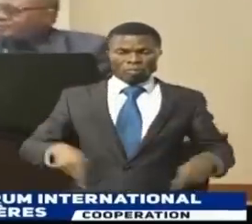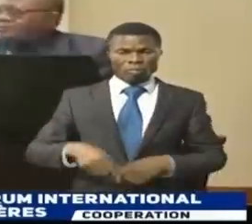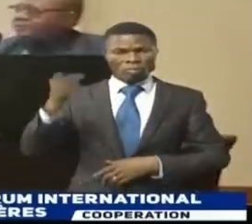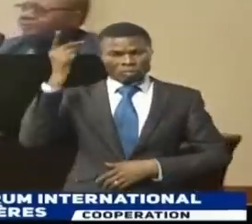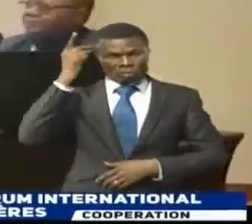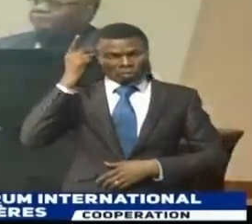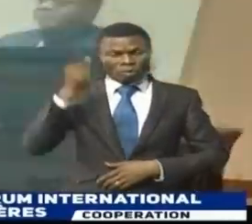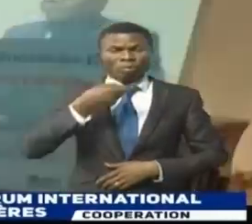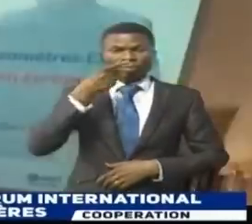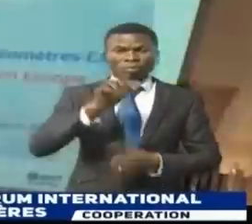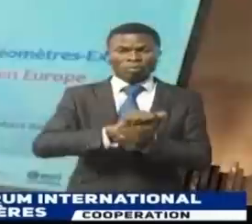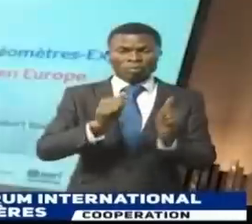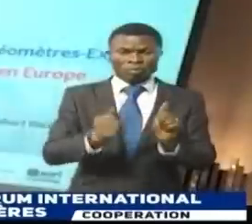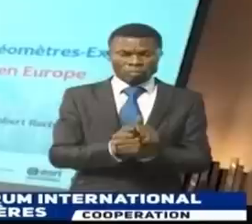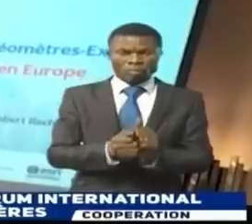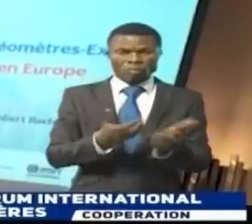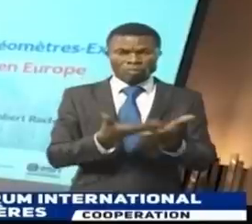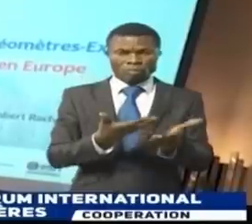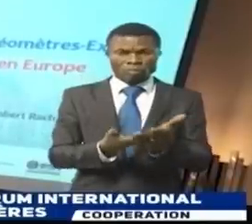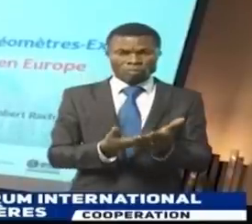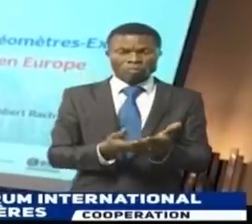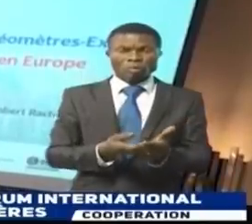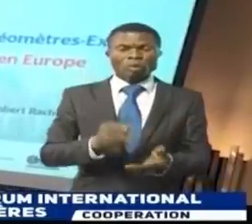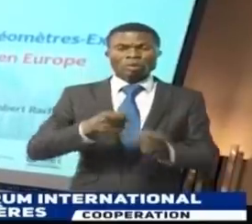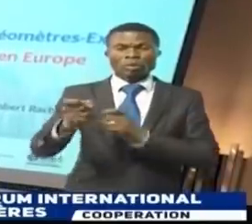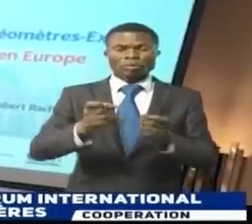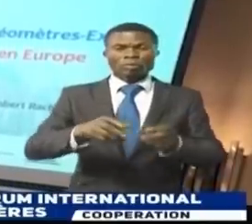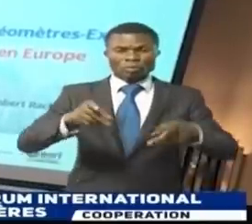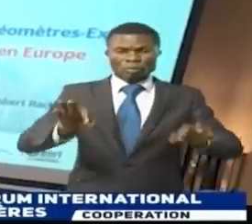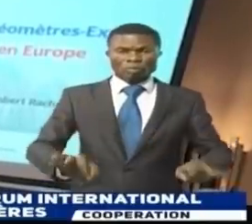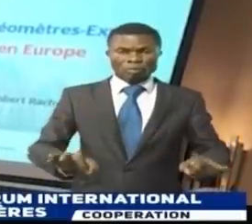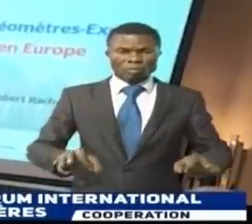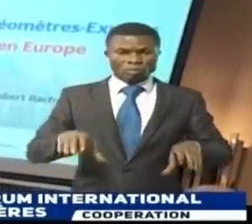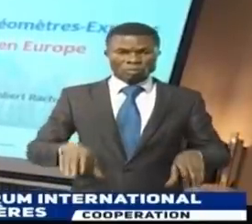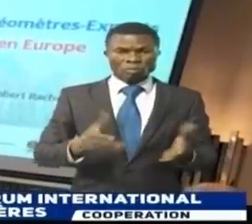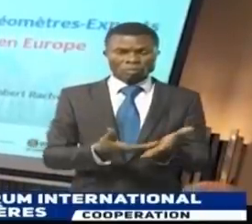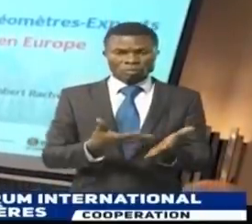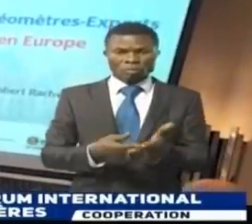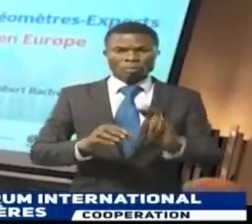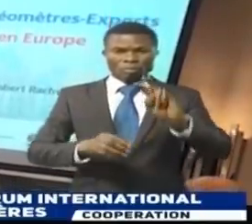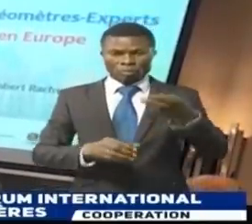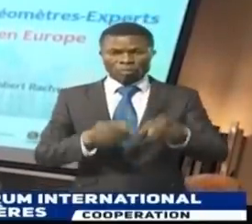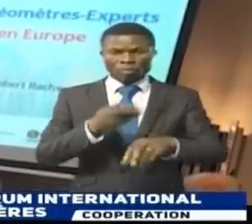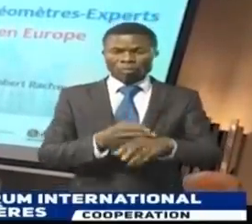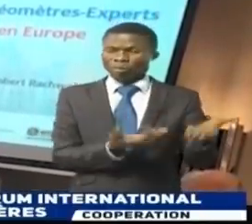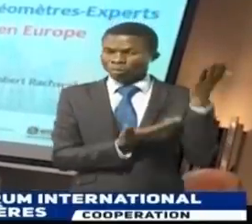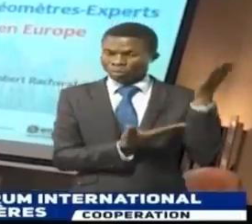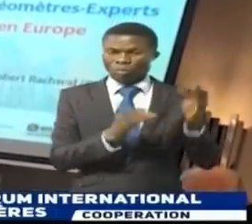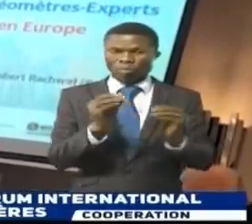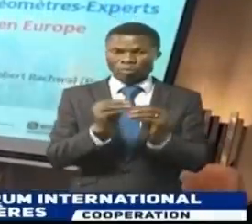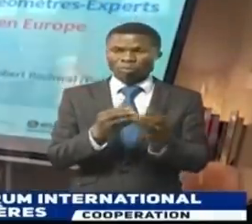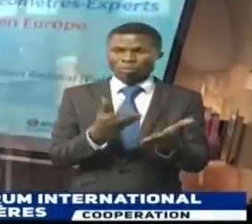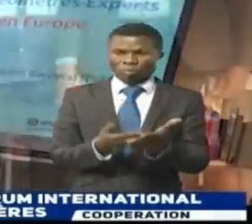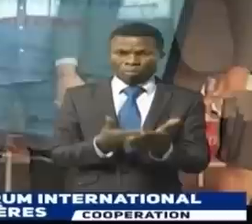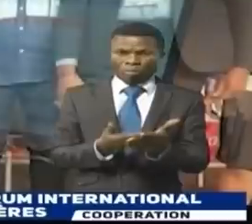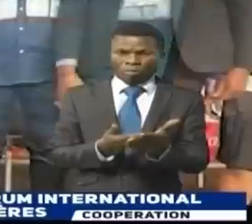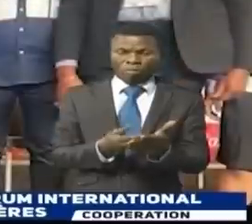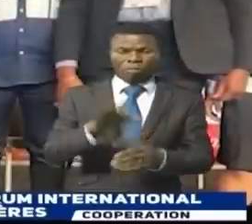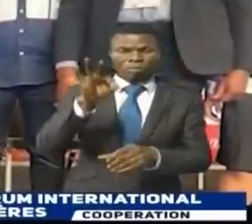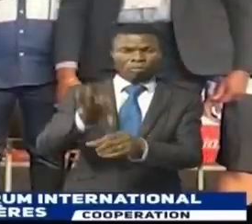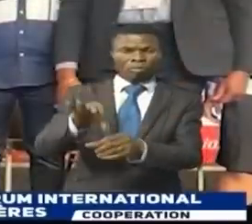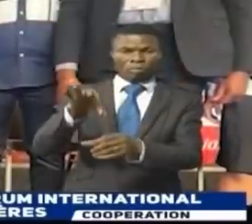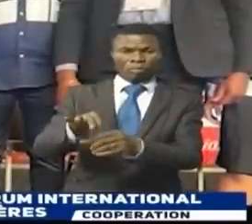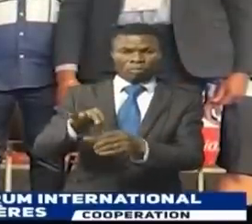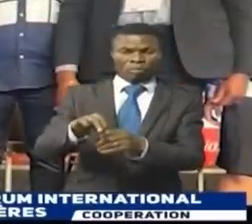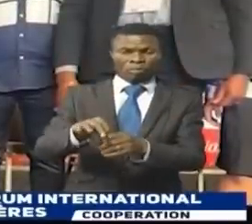qui a abordé la question sur la gouvernance foncière de la ville de Kinshasa. Un autre temps fort de cette rencontre était l'élection